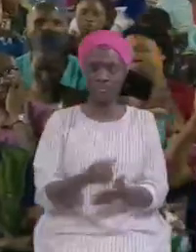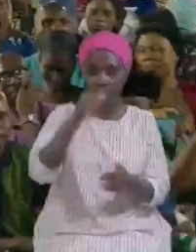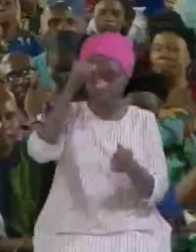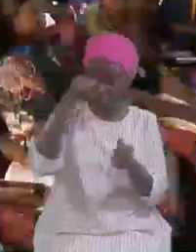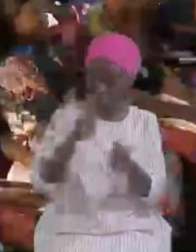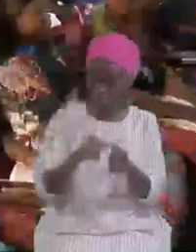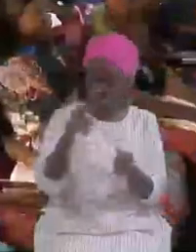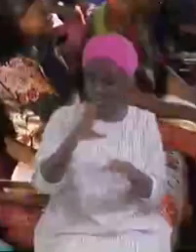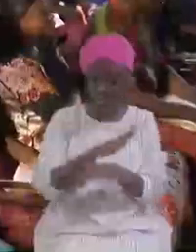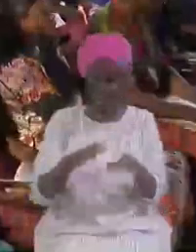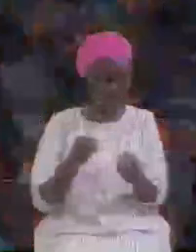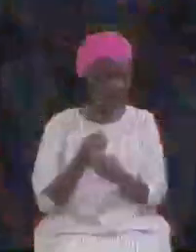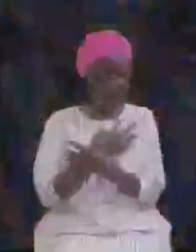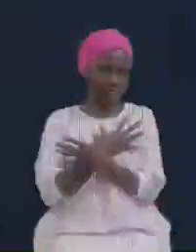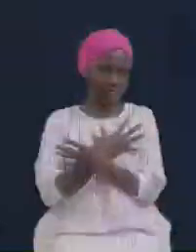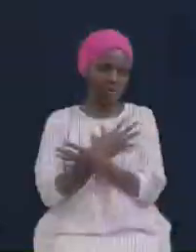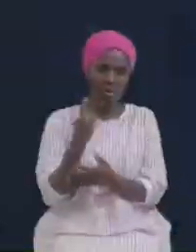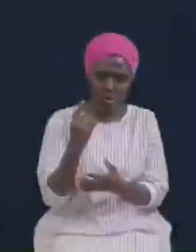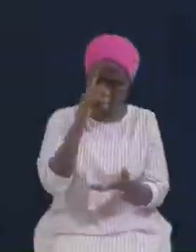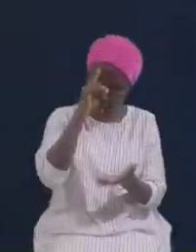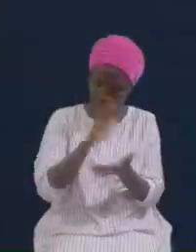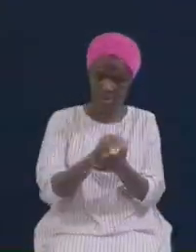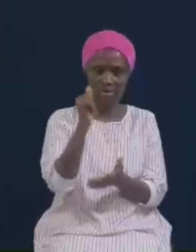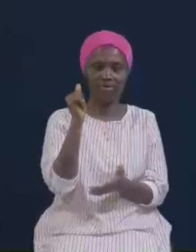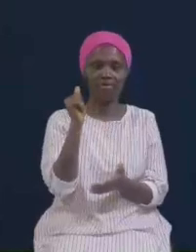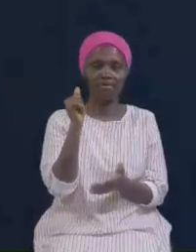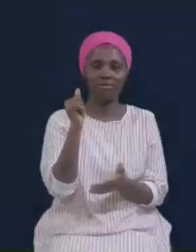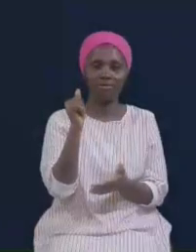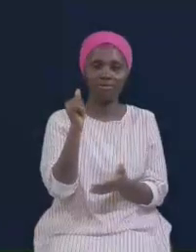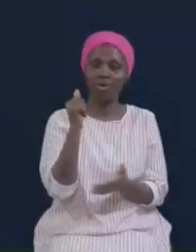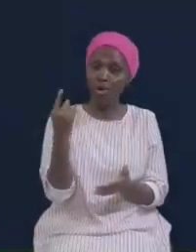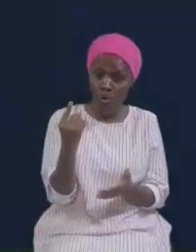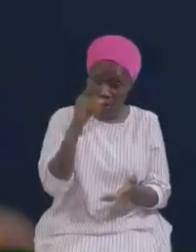Rappelle-toi, ne crains pas, crois seulement.